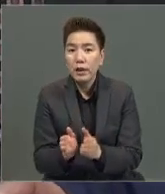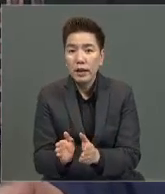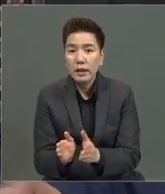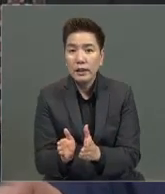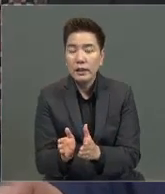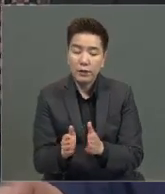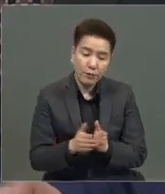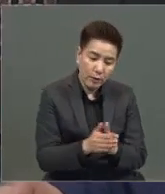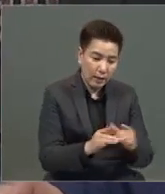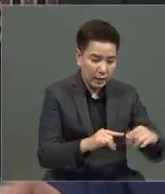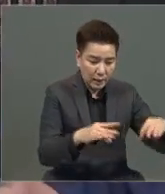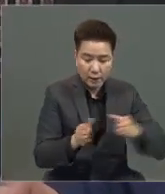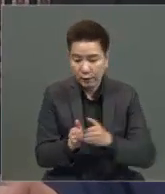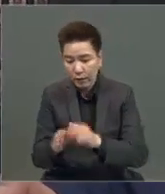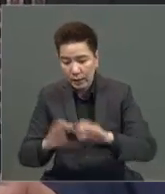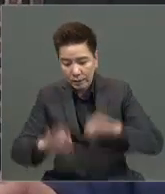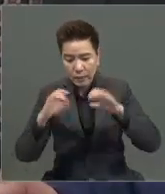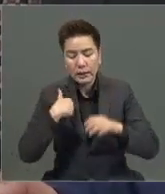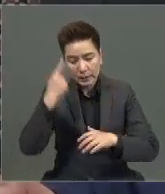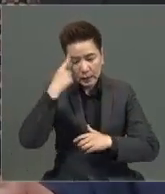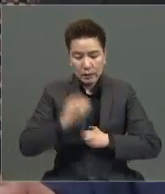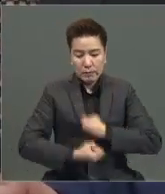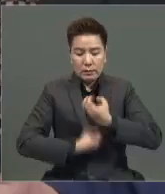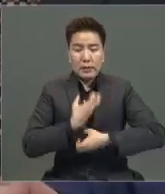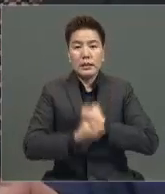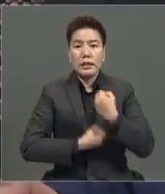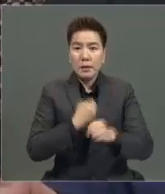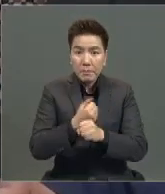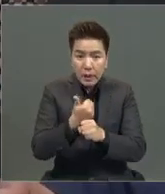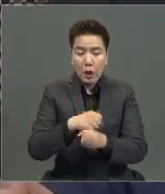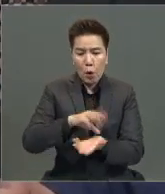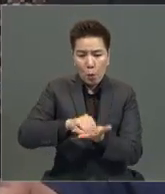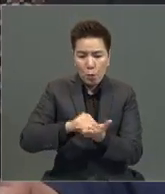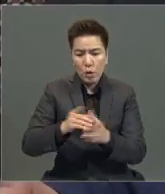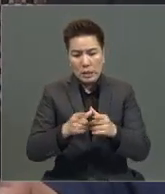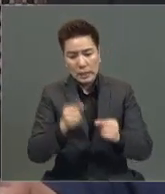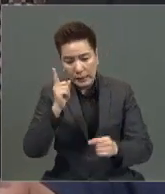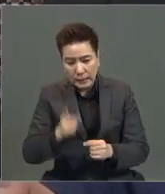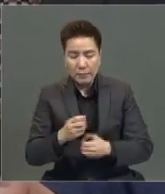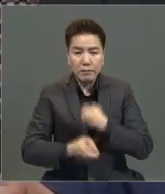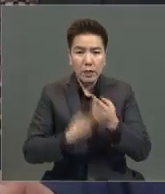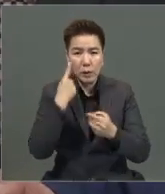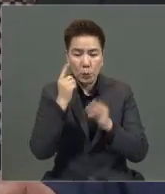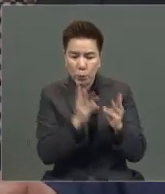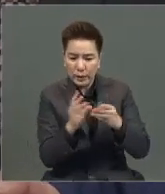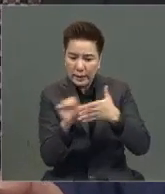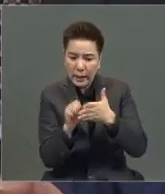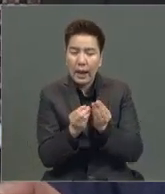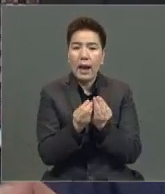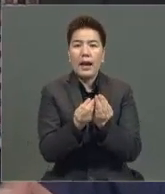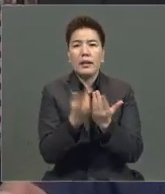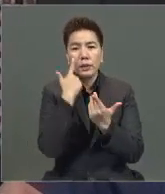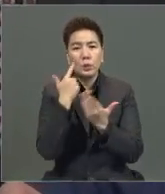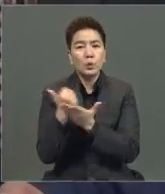ไม่ว่าฝ่ายค้านรัฐบาลมีสิทธิ์ที่จะเสนอความเห็นให้ข้อมูลข้อเท็จจริงแล้วก็หาทางออกให้แต่ละฝ่ายซึ่งกัน